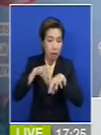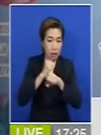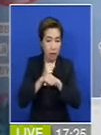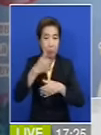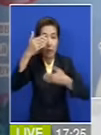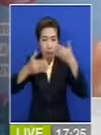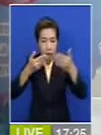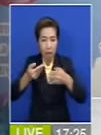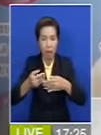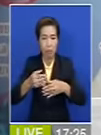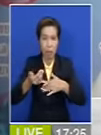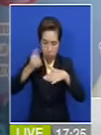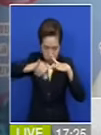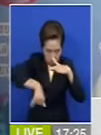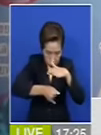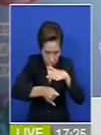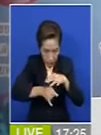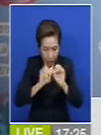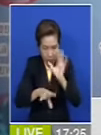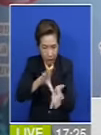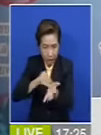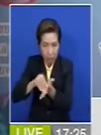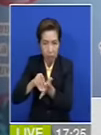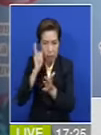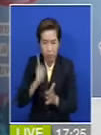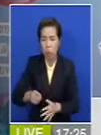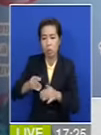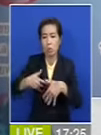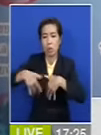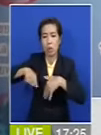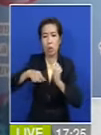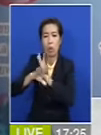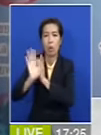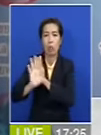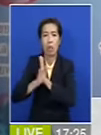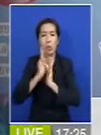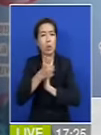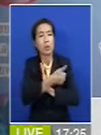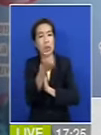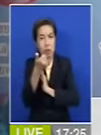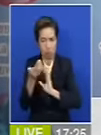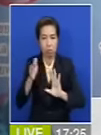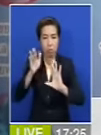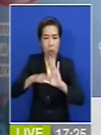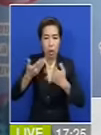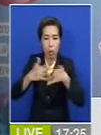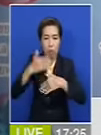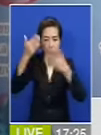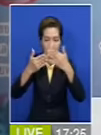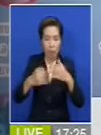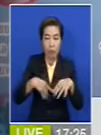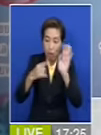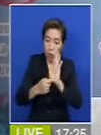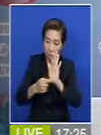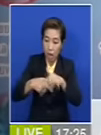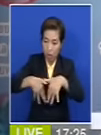น้ำเก็บขยะซึ่งเป็นคนจากที่อื่นมาให้ชาวระยองหรือคนที่มาเที่ยวระยองให้พึงประจักษ์ว่าทุกคนห่วงใยทะเลนะ